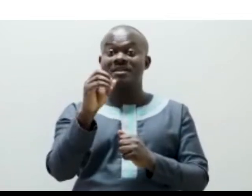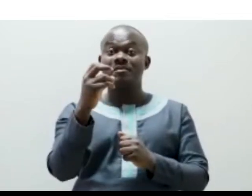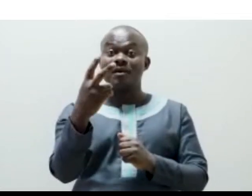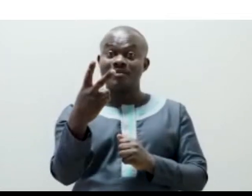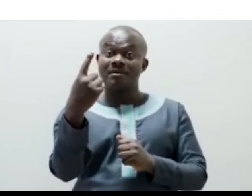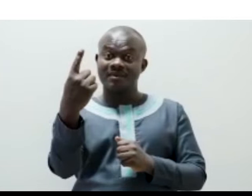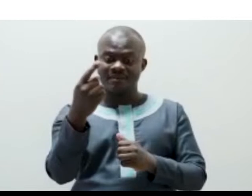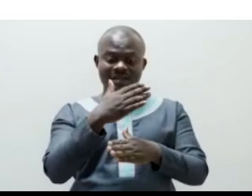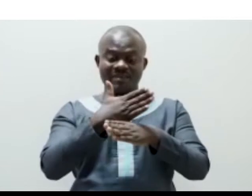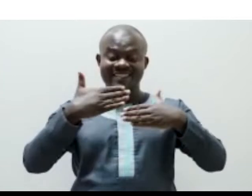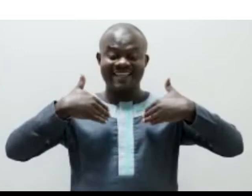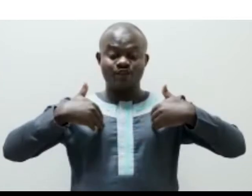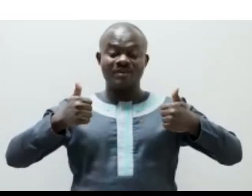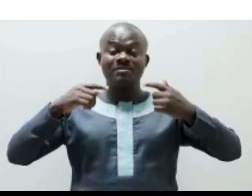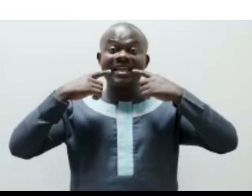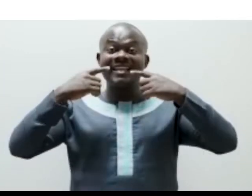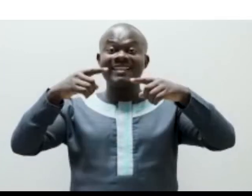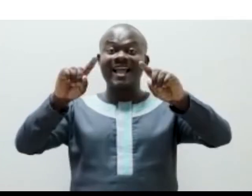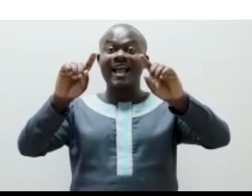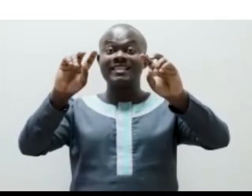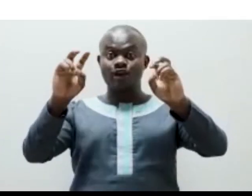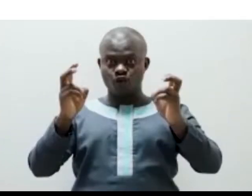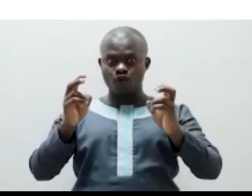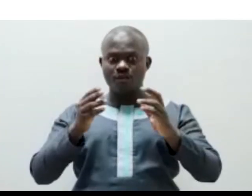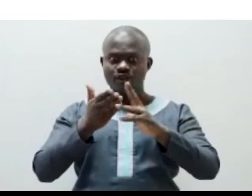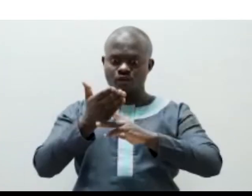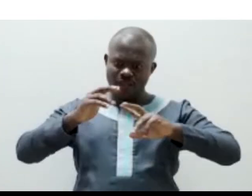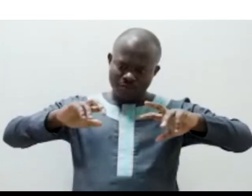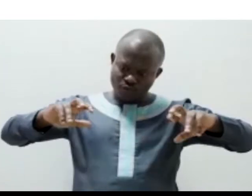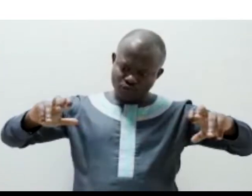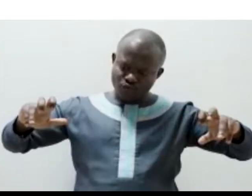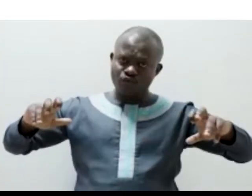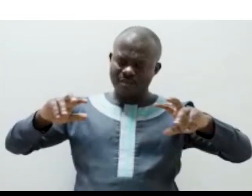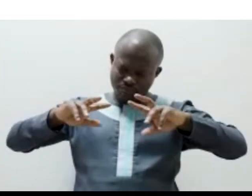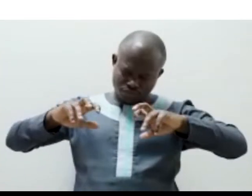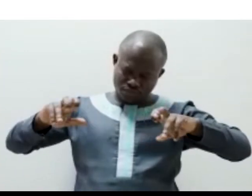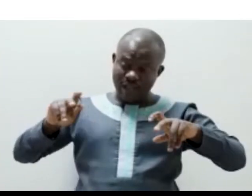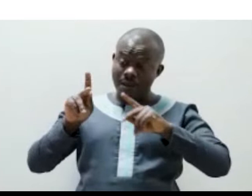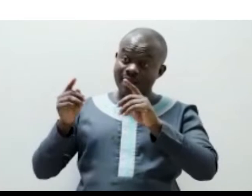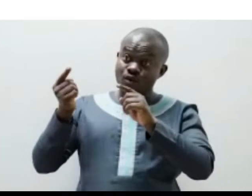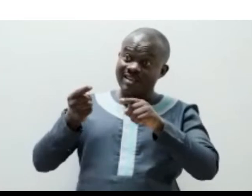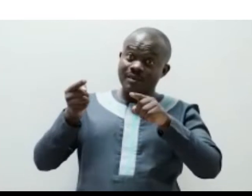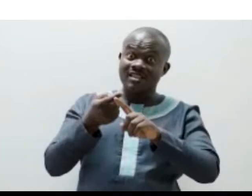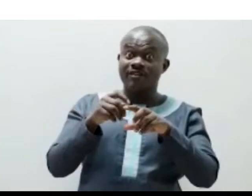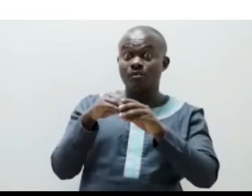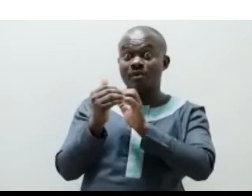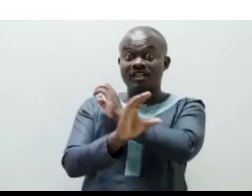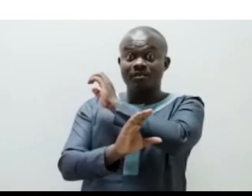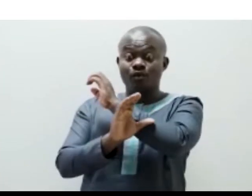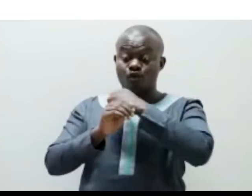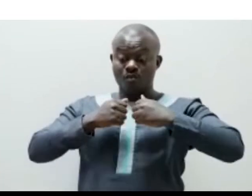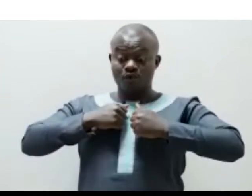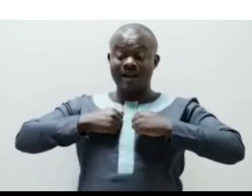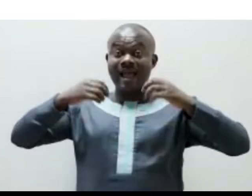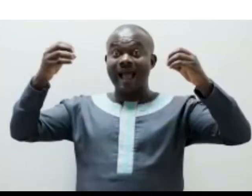2021. Minisiteri y'Ubuzima iratangaza ko binyuze mu gusuzuma byimbitse ibizamini by'abagenzi binjira mu gihugu, mu